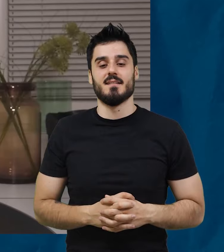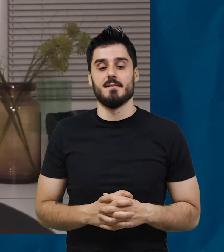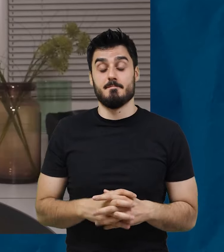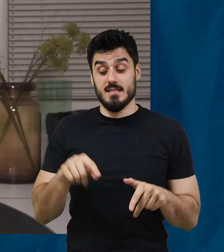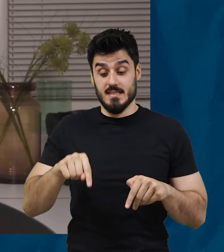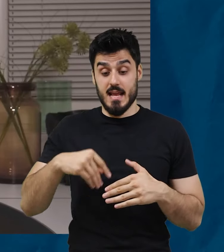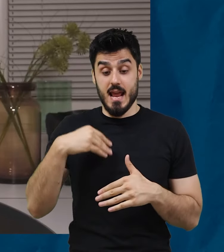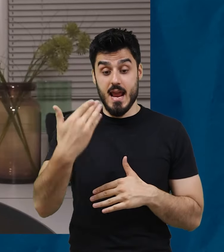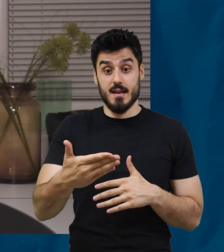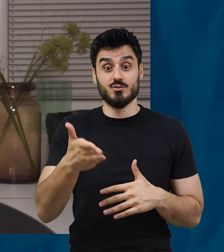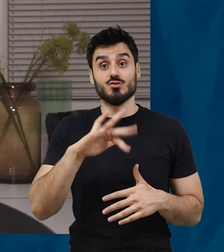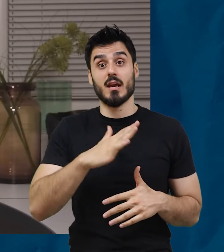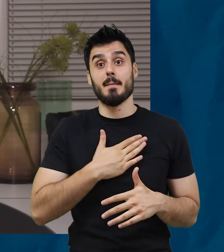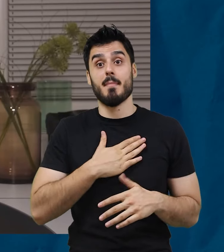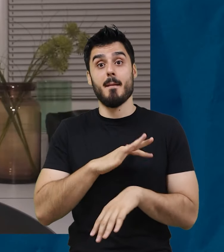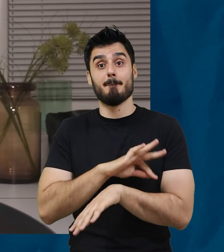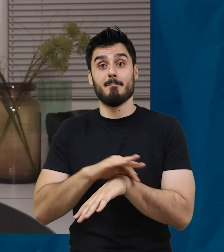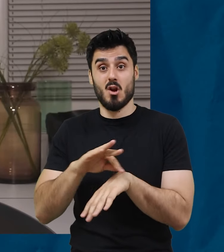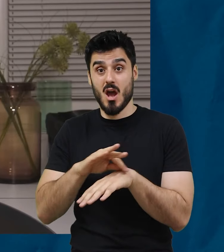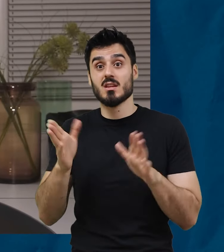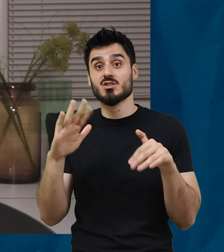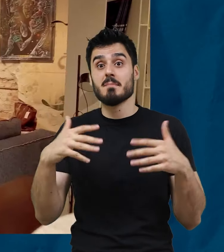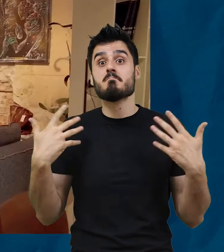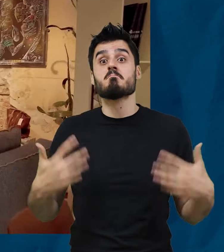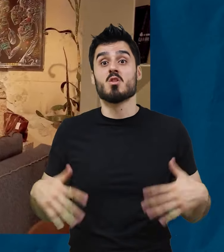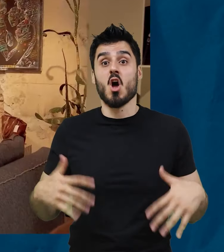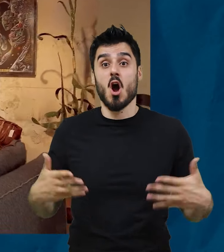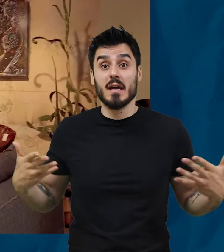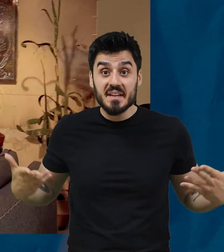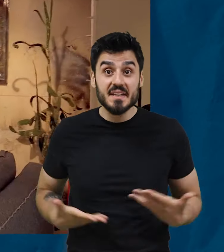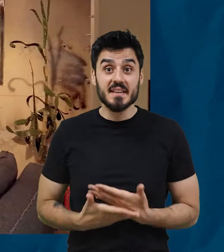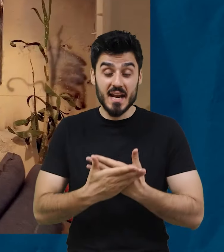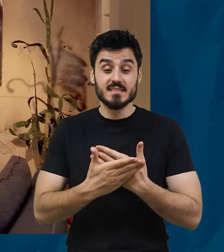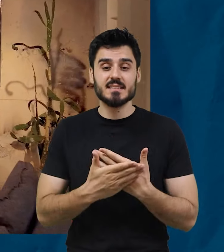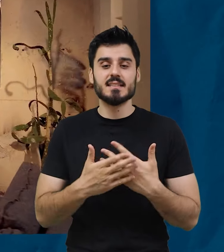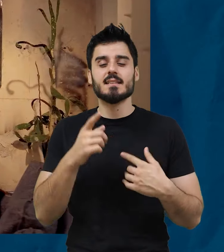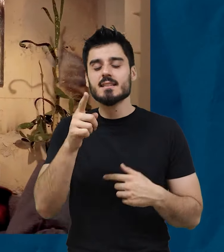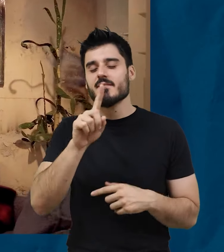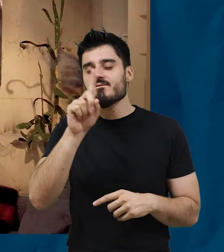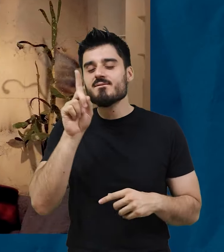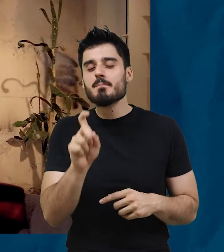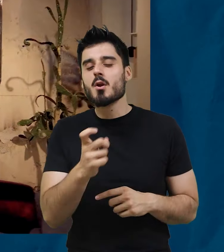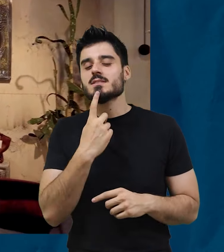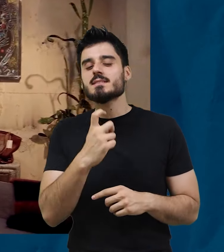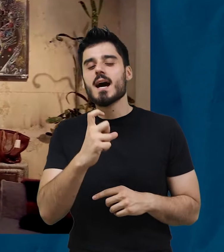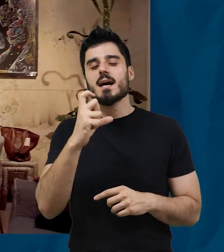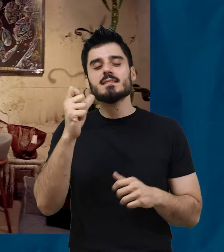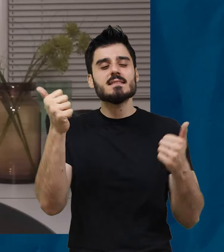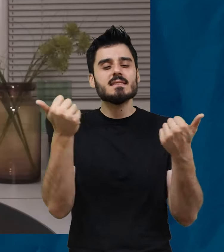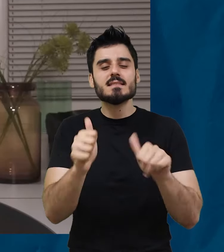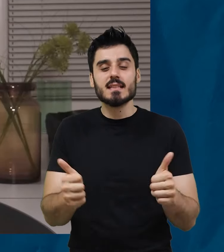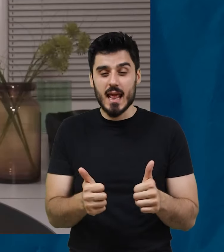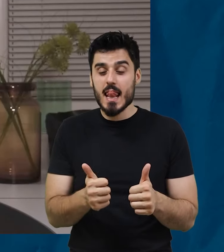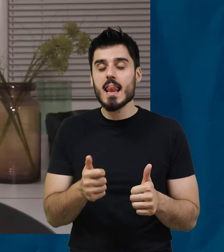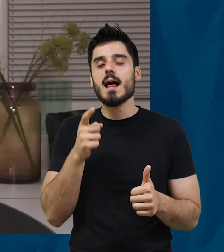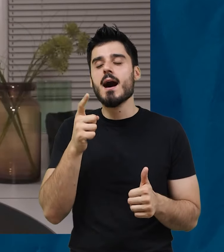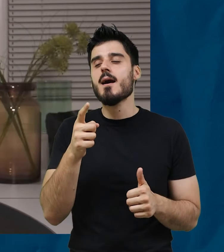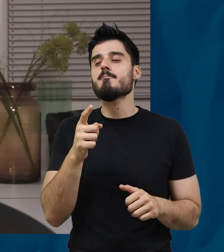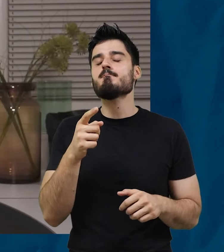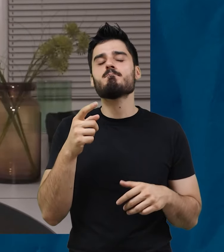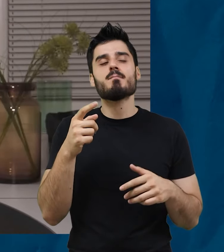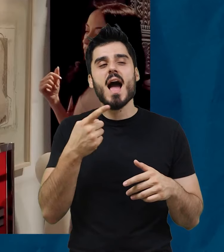Сега предстои един проект, който според мен ще бъде доста интересен, тъй като става на въпрос за стил, който се налага доста в